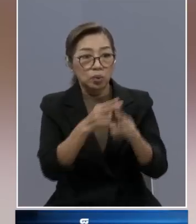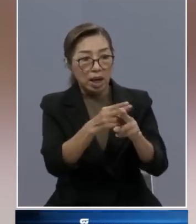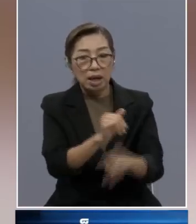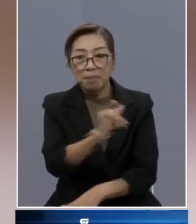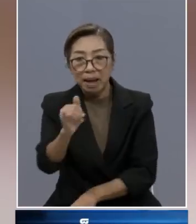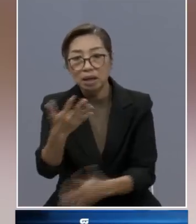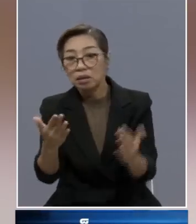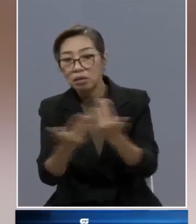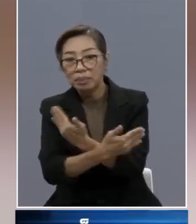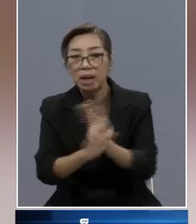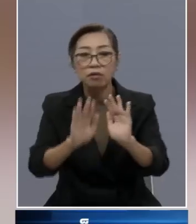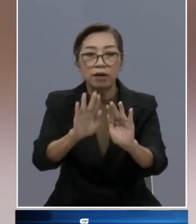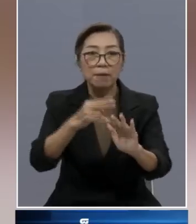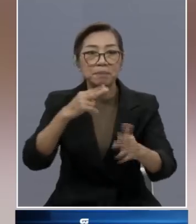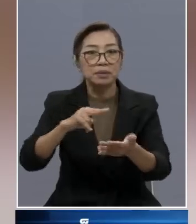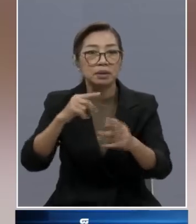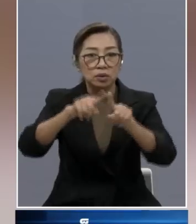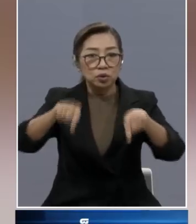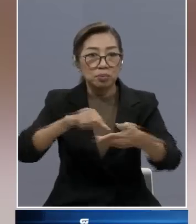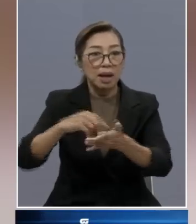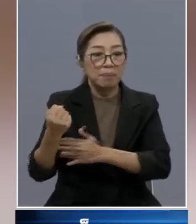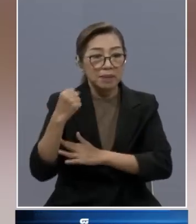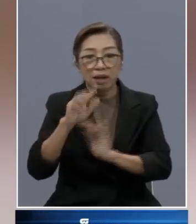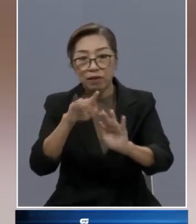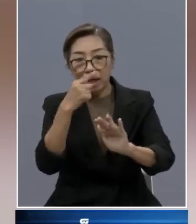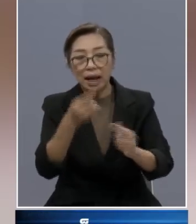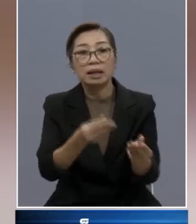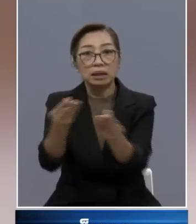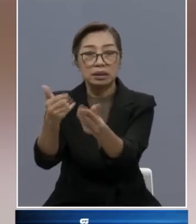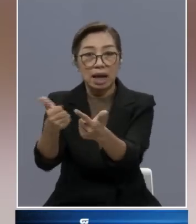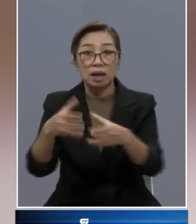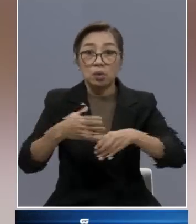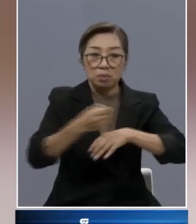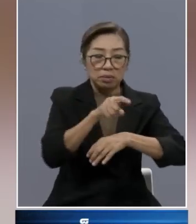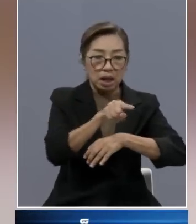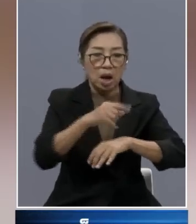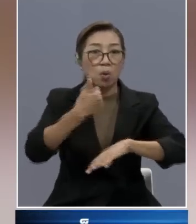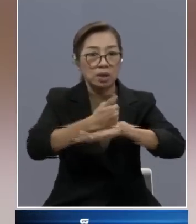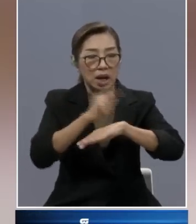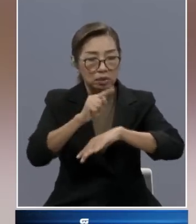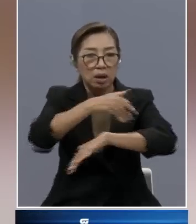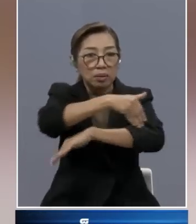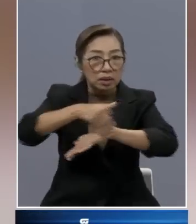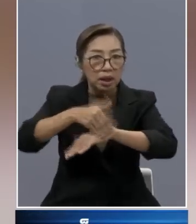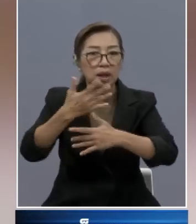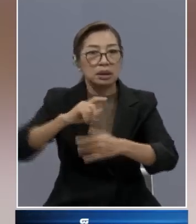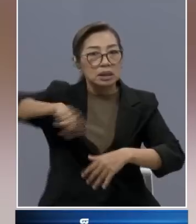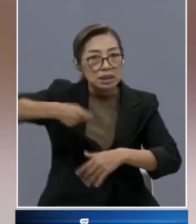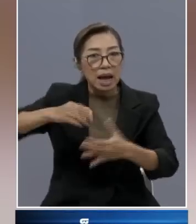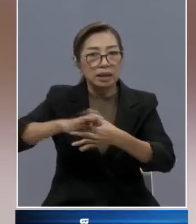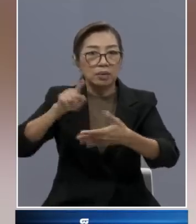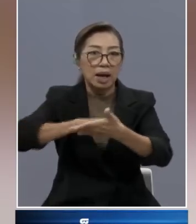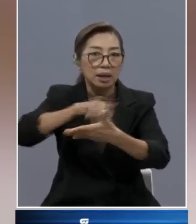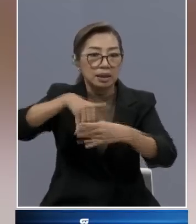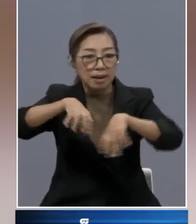ผู้อื่นยื่นแทนก็ได้สำหรับพรรคการเมืองก็ให้หัวหน้าพรรคเนี่ยยื่นบัญชีรายรับรายจ่ายในการเลือกตั้งรวมทั้งหลักฐานที่เกี่ยวข้องให้ถูกต้องครบถ้วนต